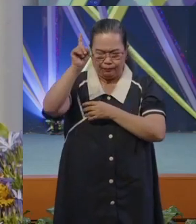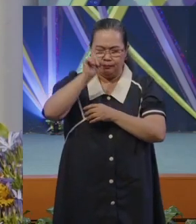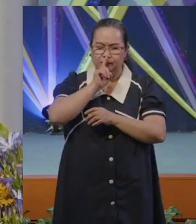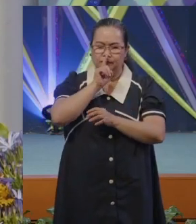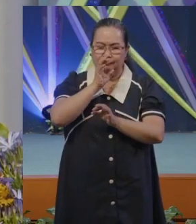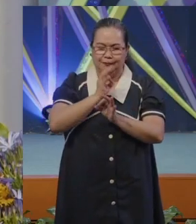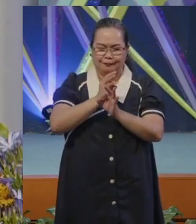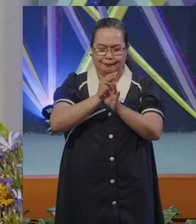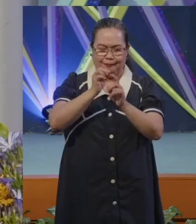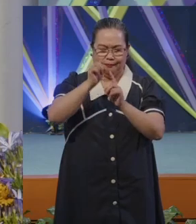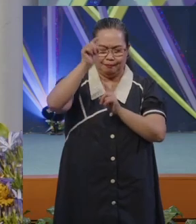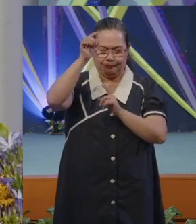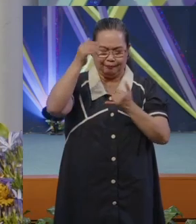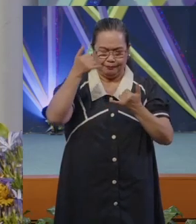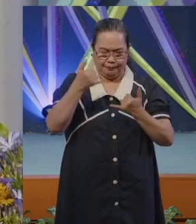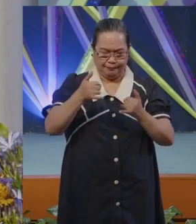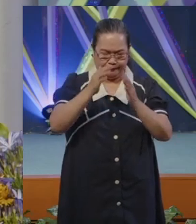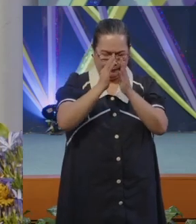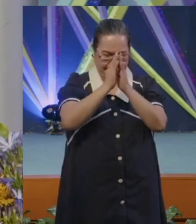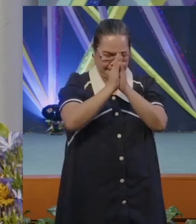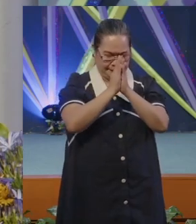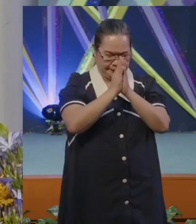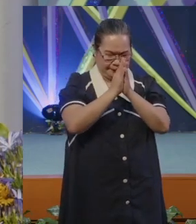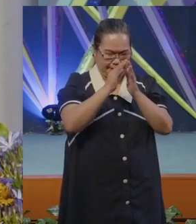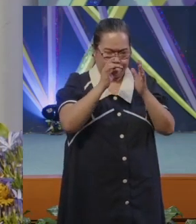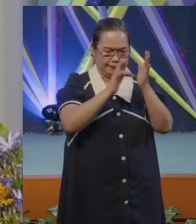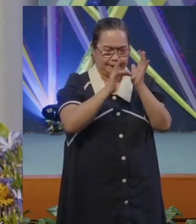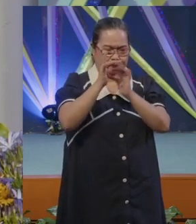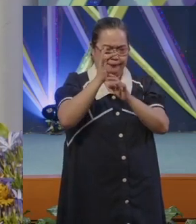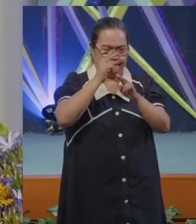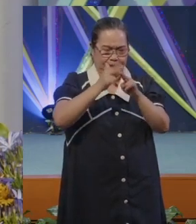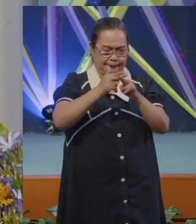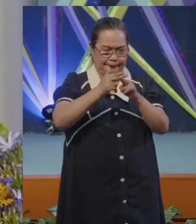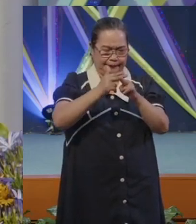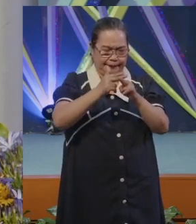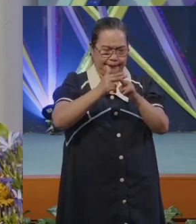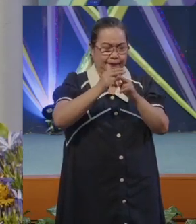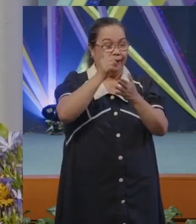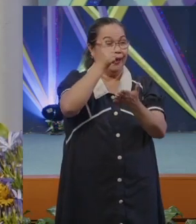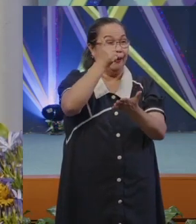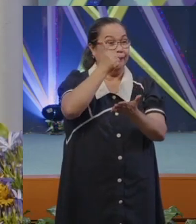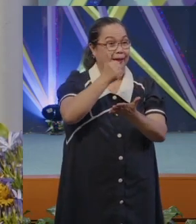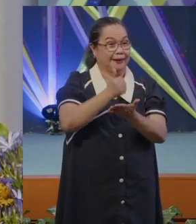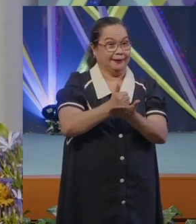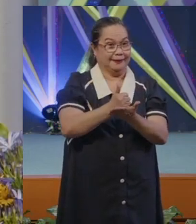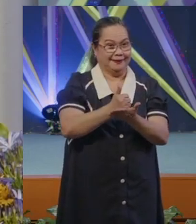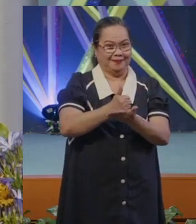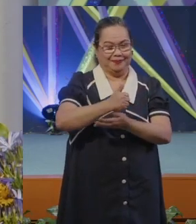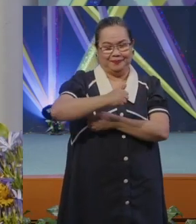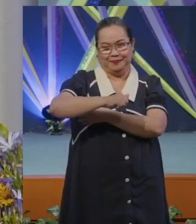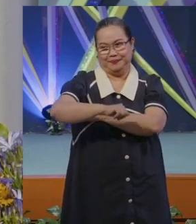sa inyo. Ito ang aming samot dalangin sa pangalan ni Jesus. Amen.